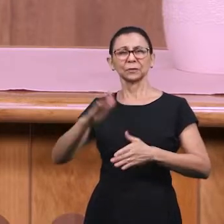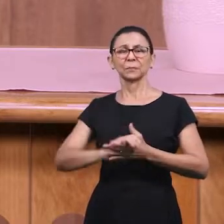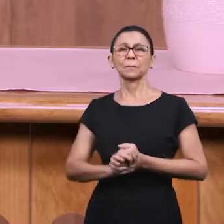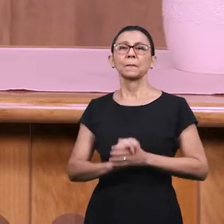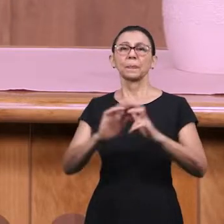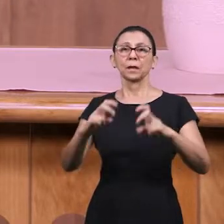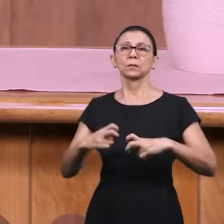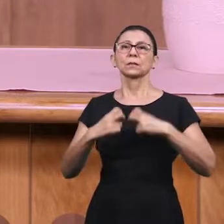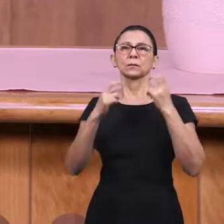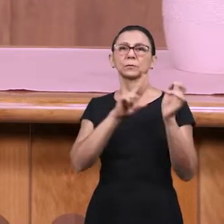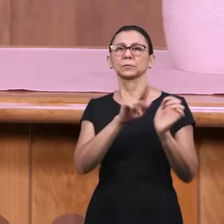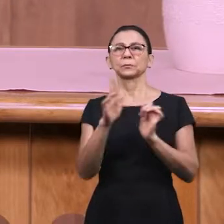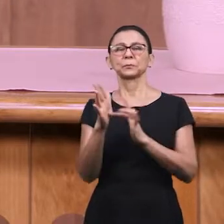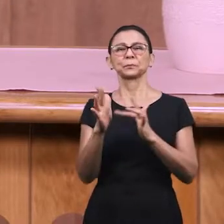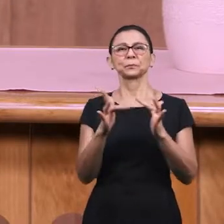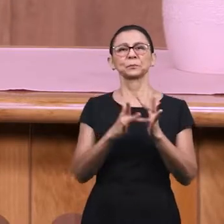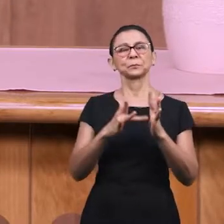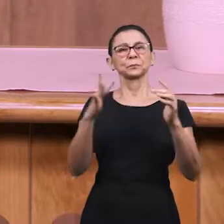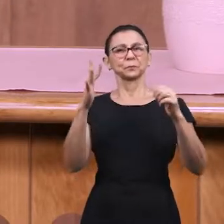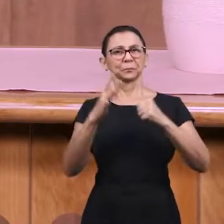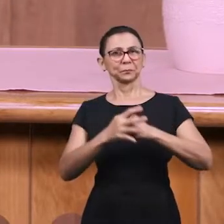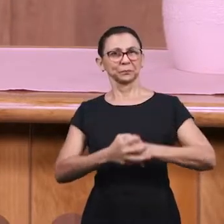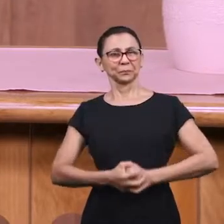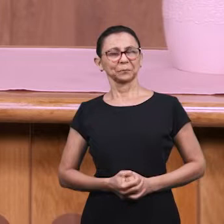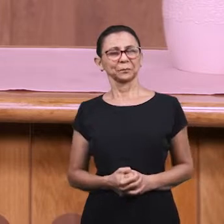к Тебе во имя Иисуса. Аминь.